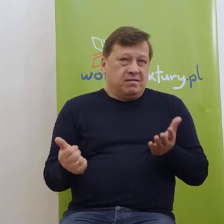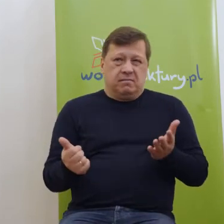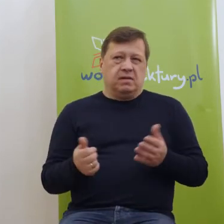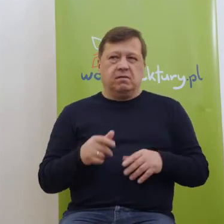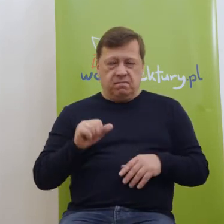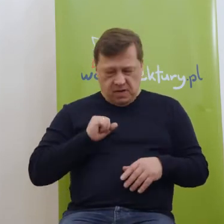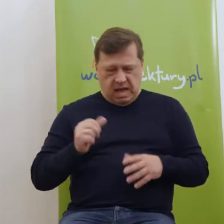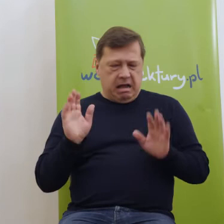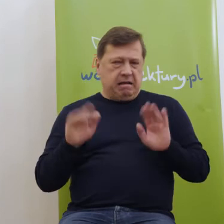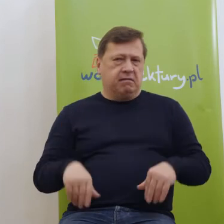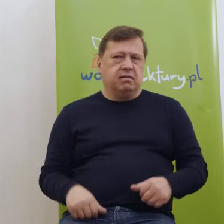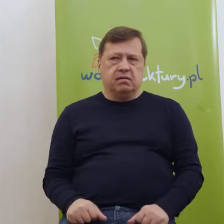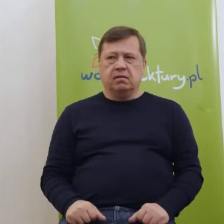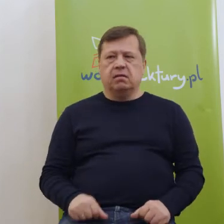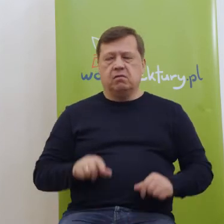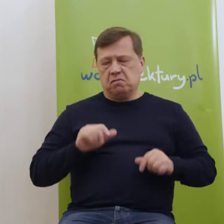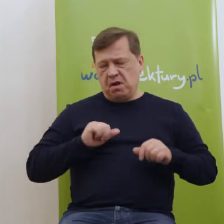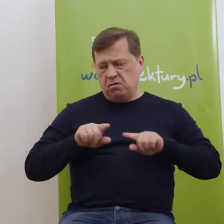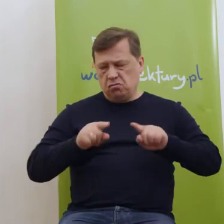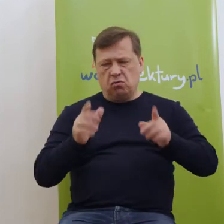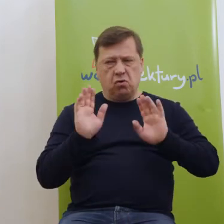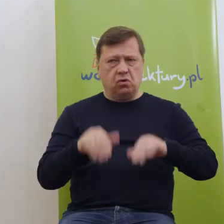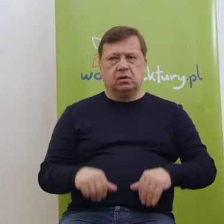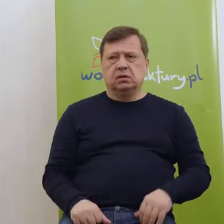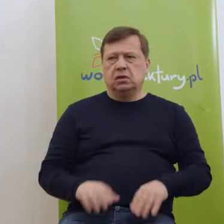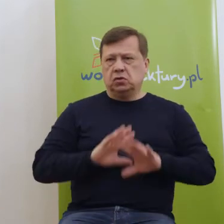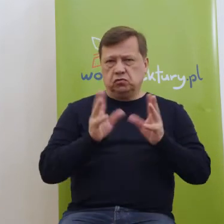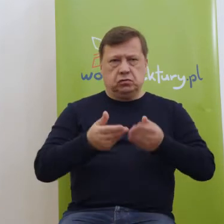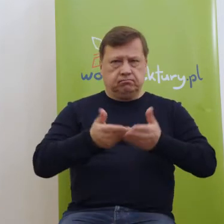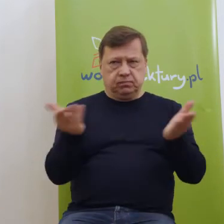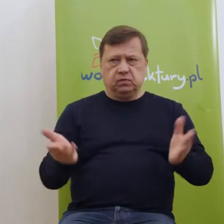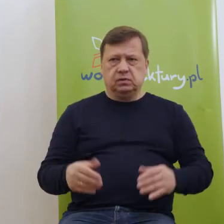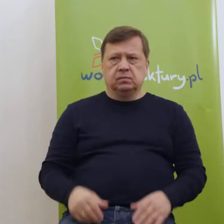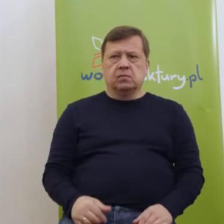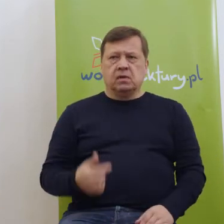jest organizacja, która uważa po prostu, że literatura jest dla wszystkich, bo ja też tak uważam